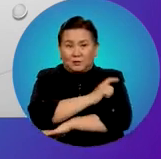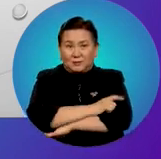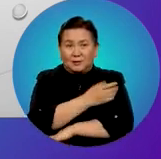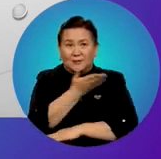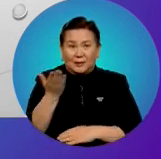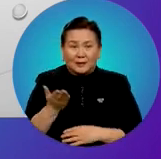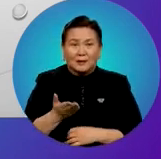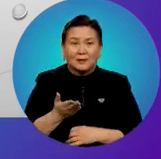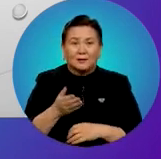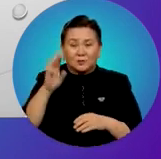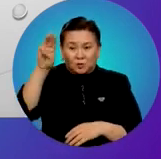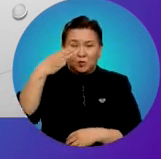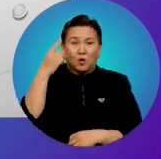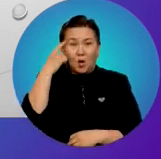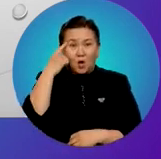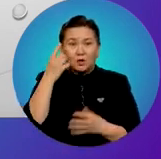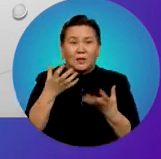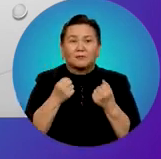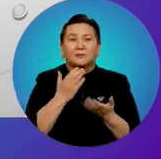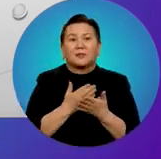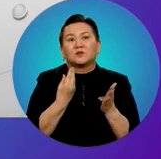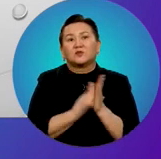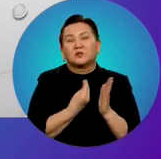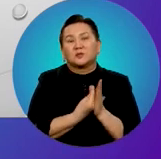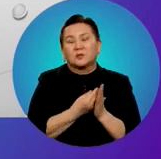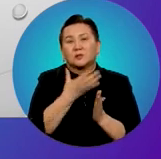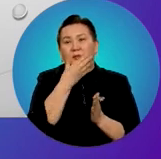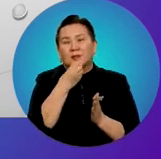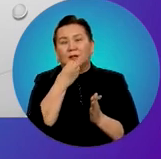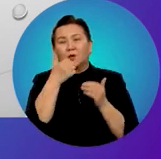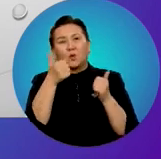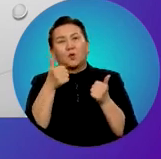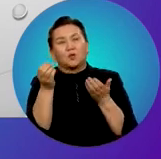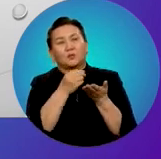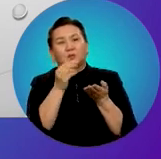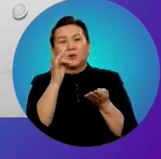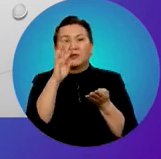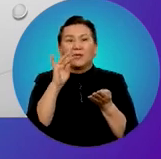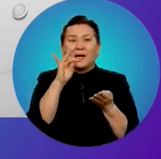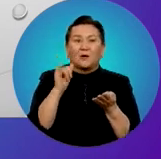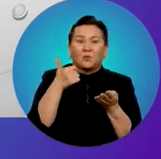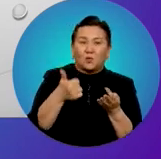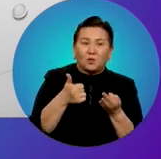байна. Тодорхой ойлголтыг авсан баг. За жишээлбэл уран дүрслэл, яруу хэрэглүүр, ялангуяа